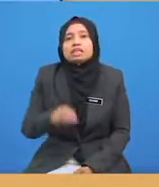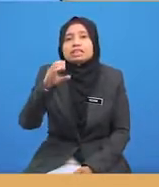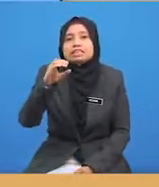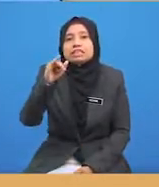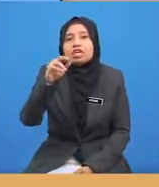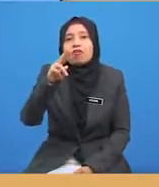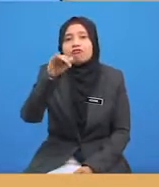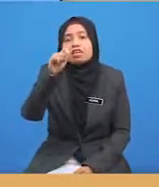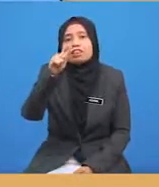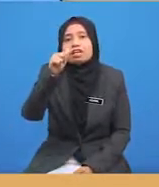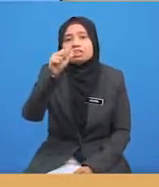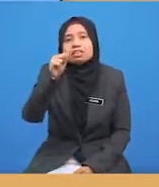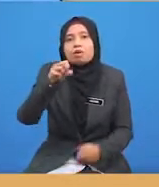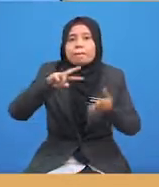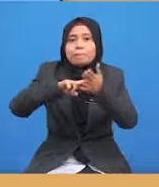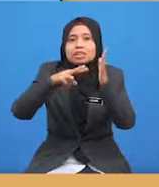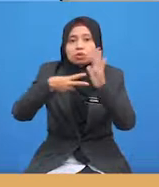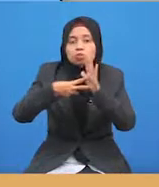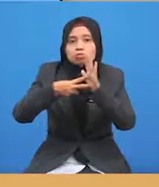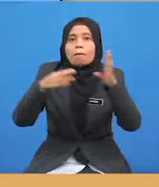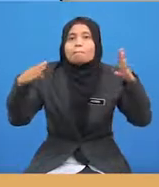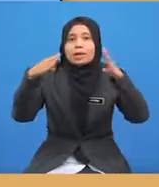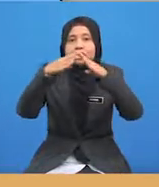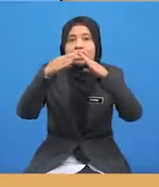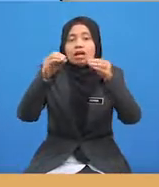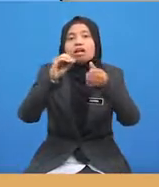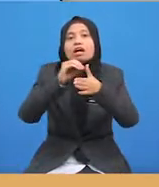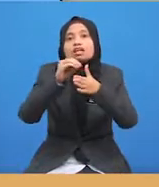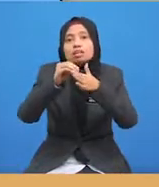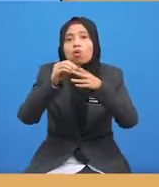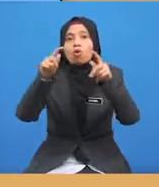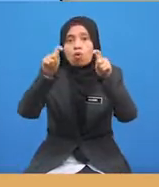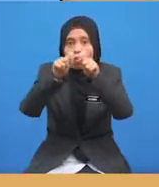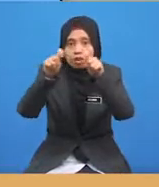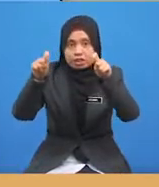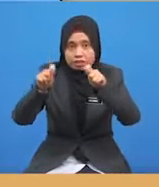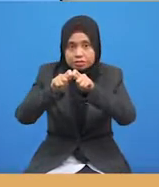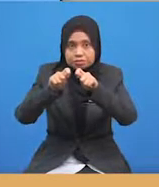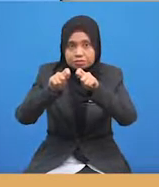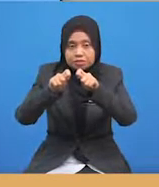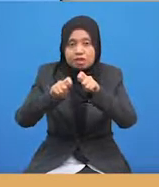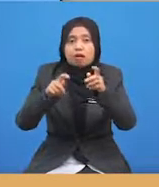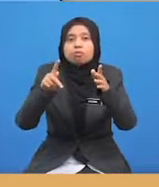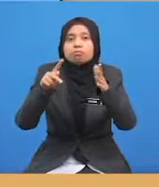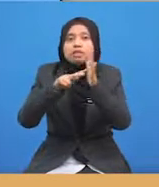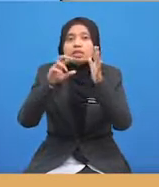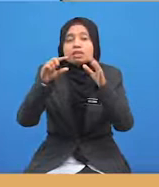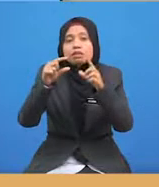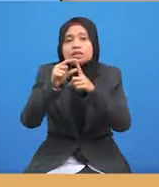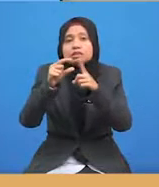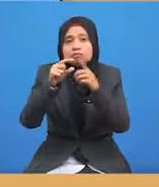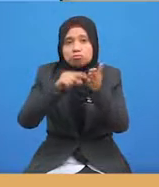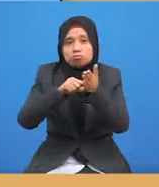Civitas dari perkataan Yunani bermaksud bandar atau kota. Perkataan civitas ini